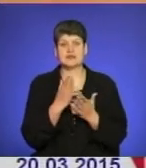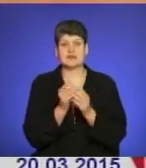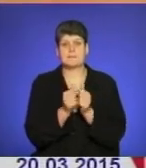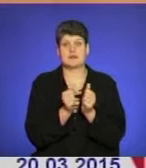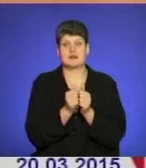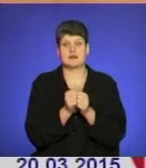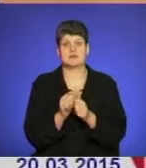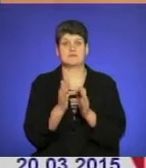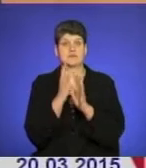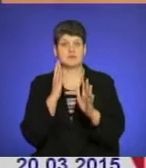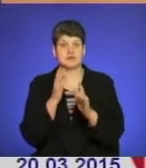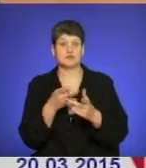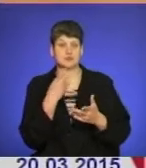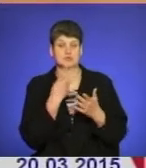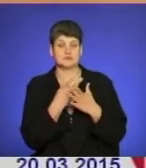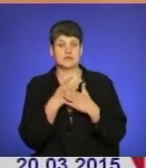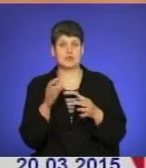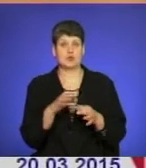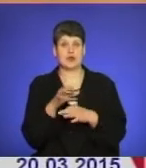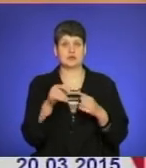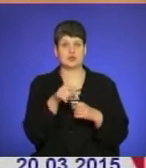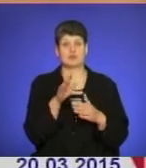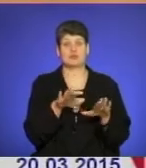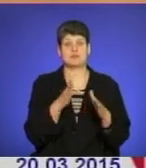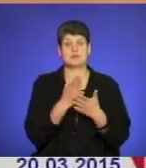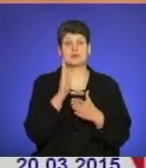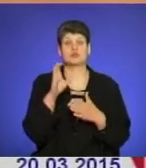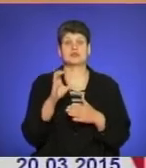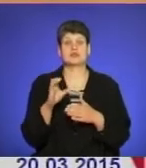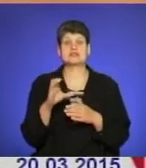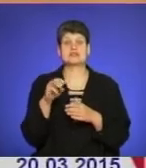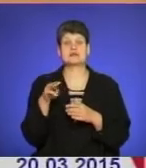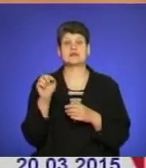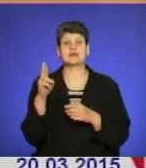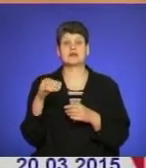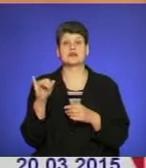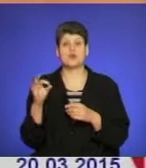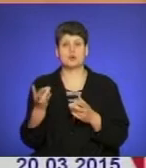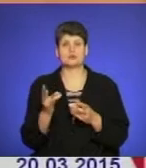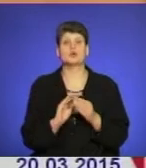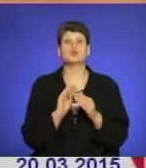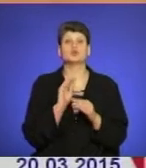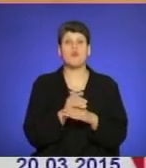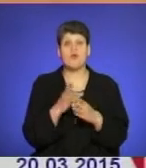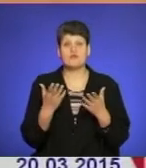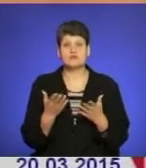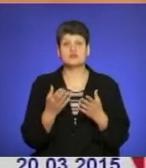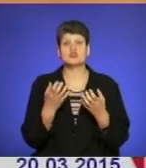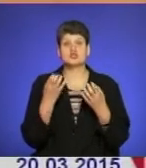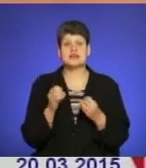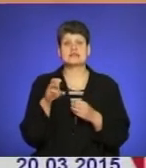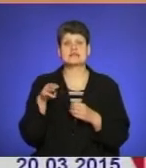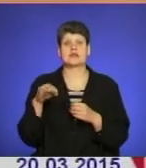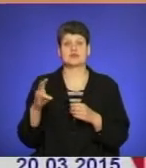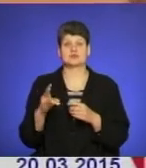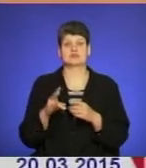парканом. Якщо судити по цьому проєкті, на цьому місці має бути стадіон. Ну, доповнення, крім того, що паркан йде, ще стадіон